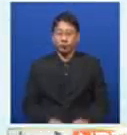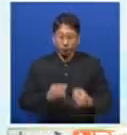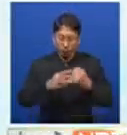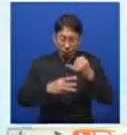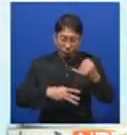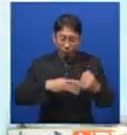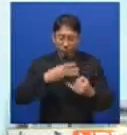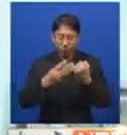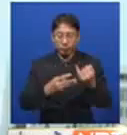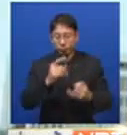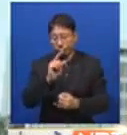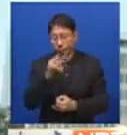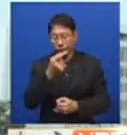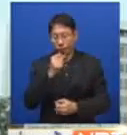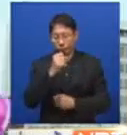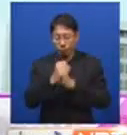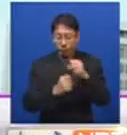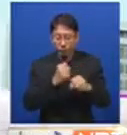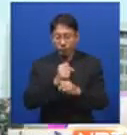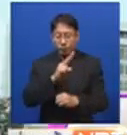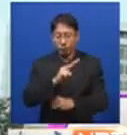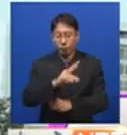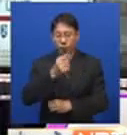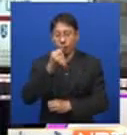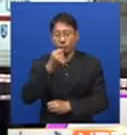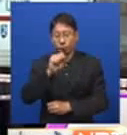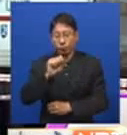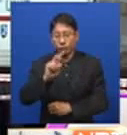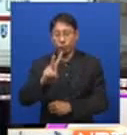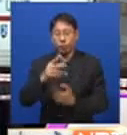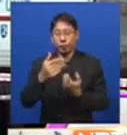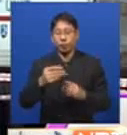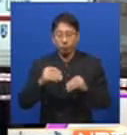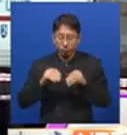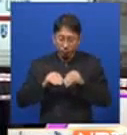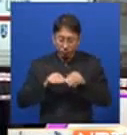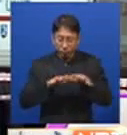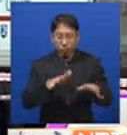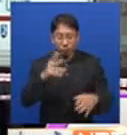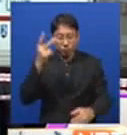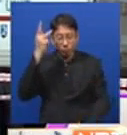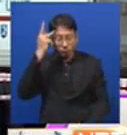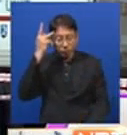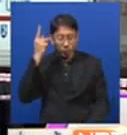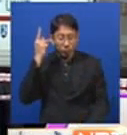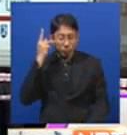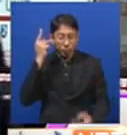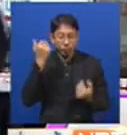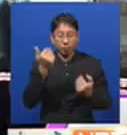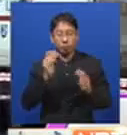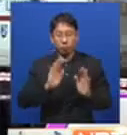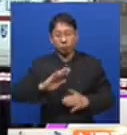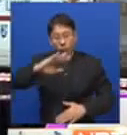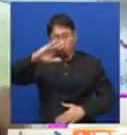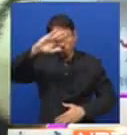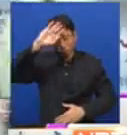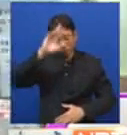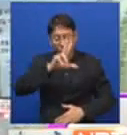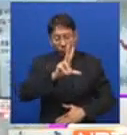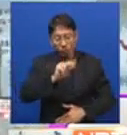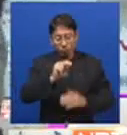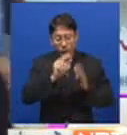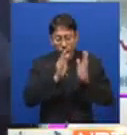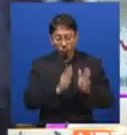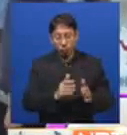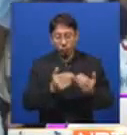โคโรนาสายพันธุ์ใหม่2012หรือ MERS-CoV ซึ่งกำลังระบาดในประเทศเกาหลีใต้ทำให้ผู้ป่วยแล้วกว่า30คน